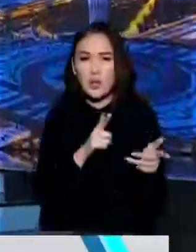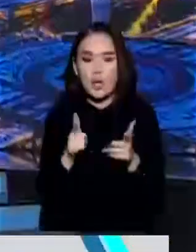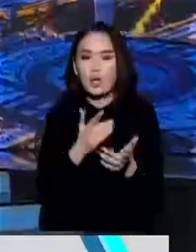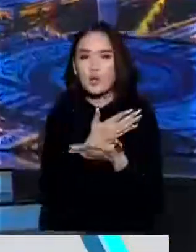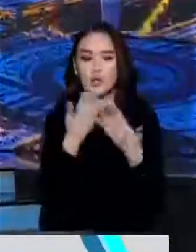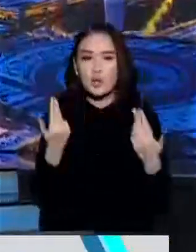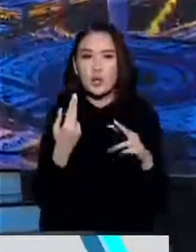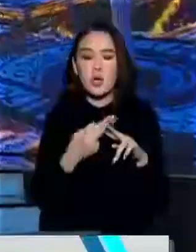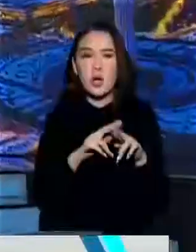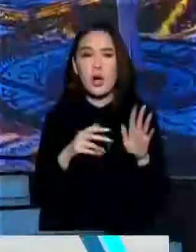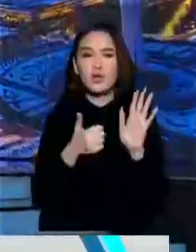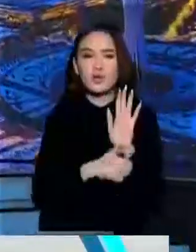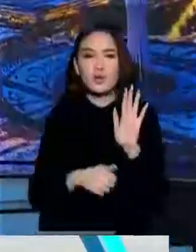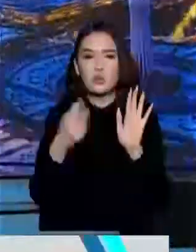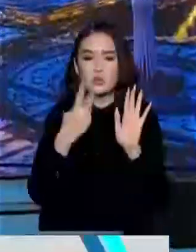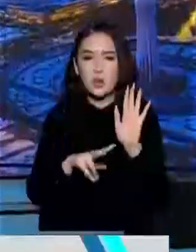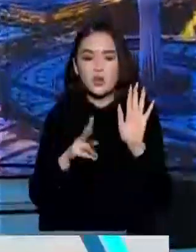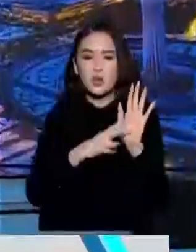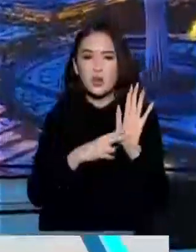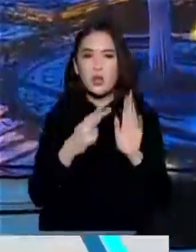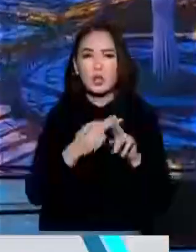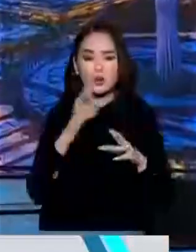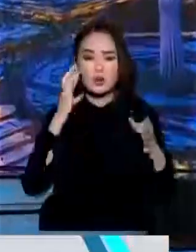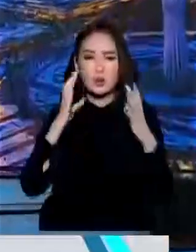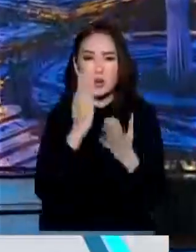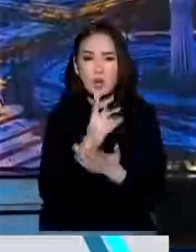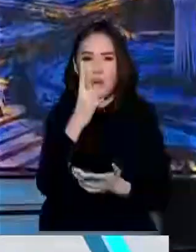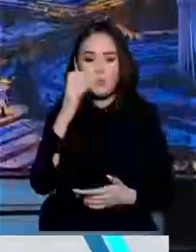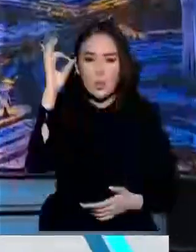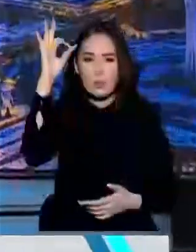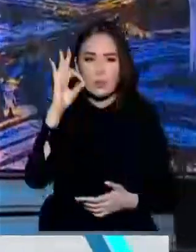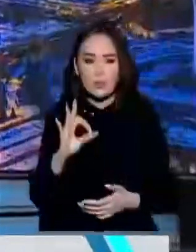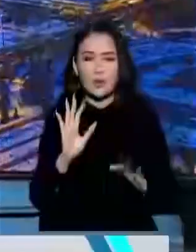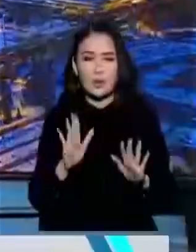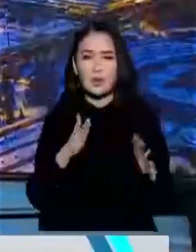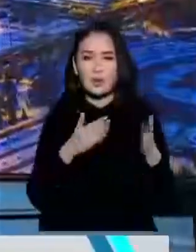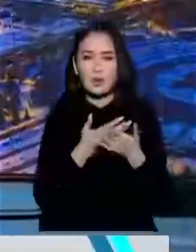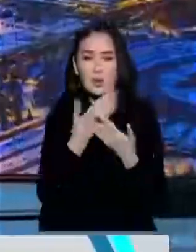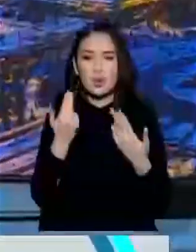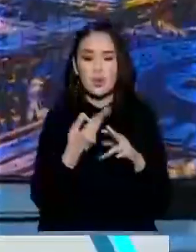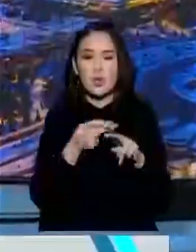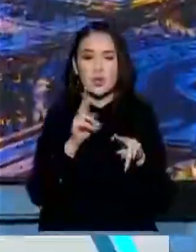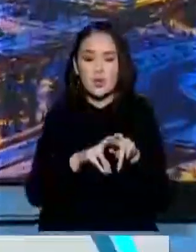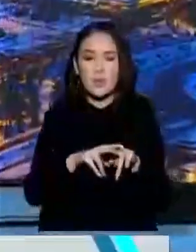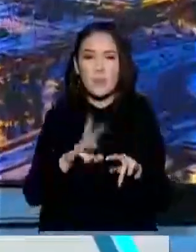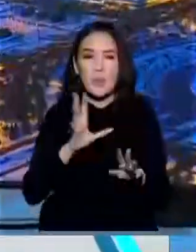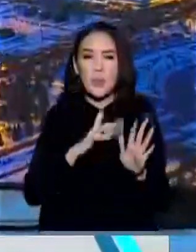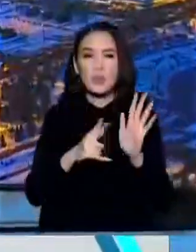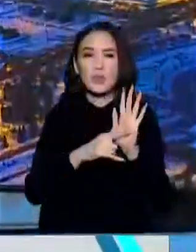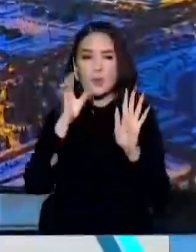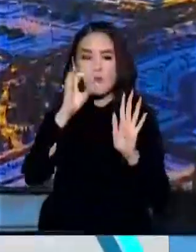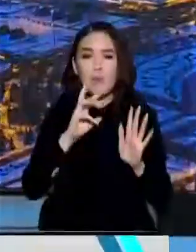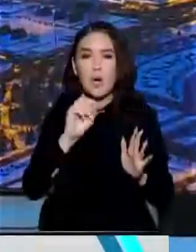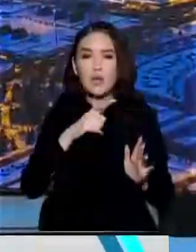даярламайды. 626 мың студентіміз бар. Олардың ішінде 1%-ға да жетпейді PhD докторларымыз, 7%